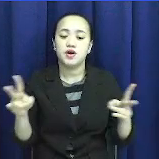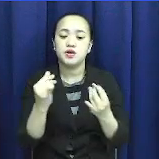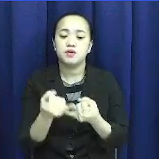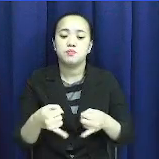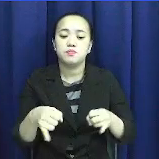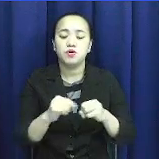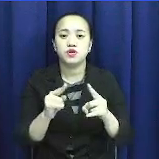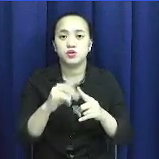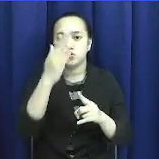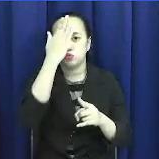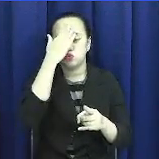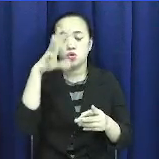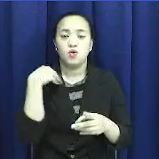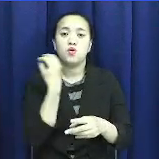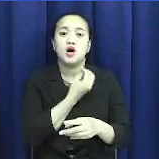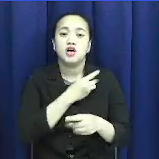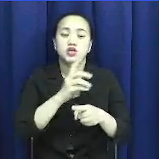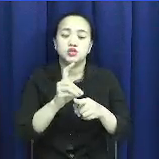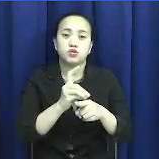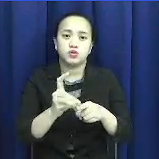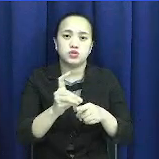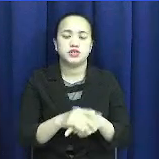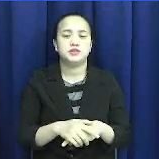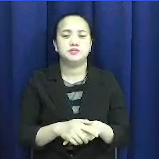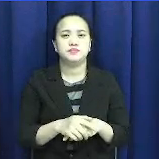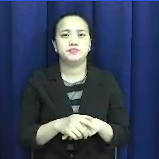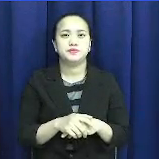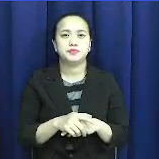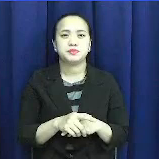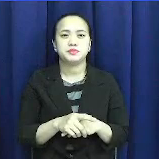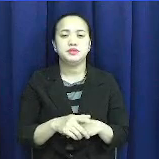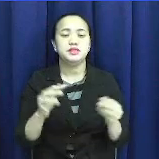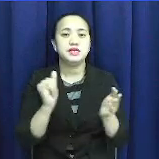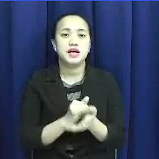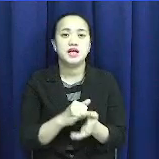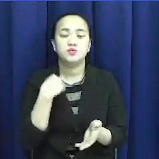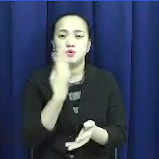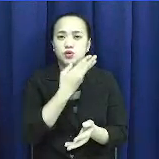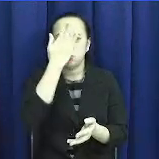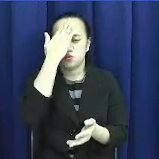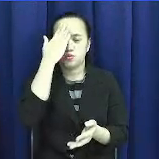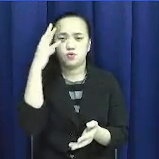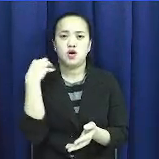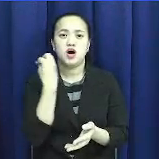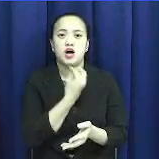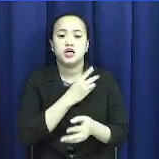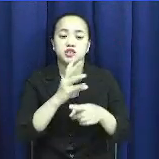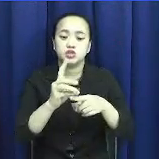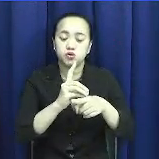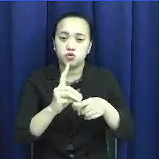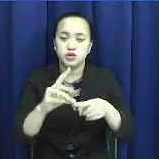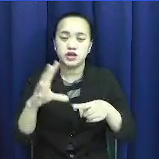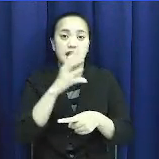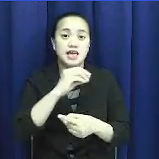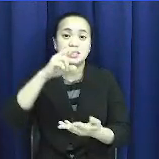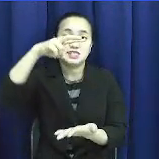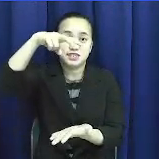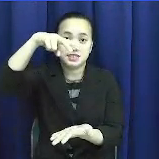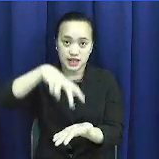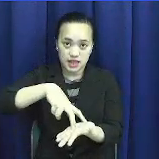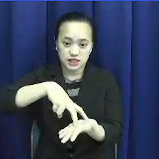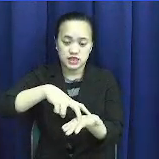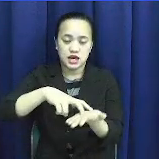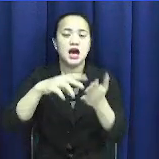atin pong doctrine. It is very important for us na malaman po natin kung ano po yung ating tinatayuan bilang